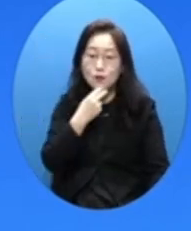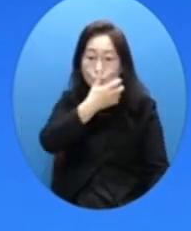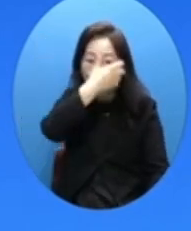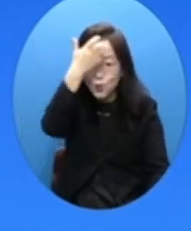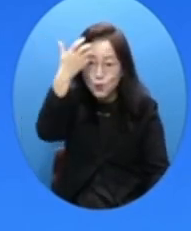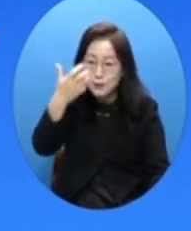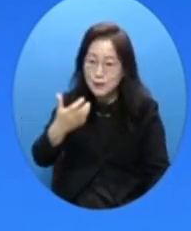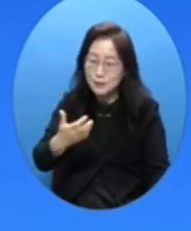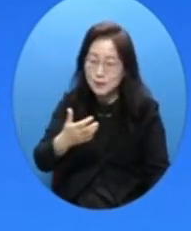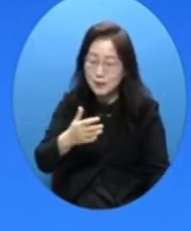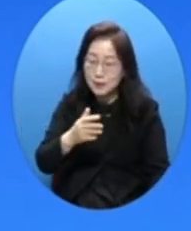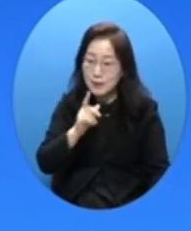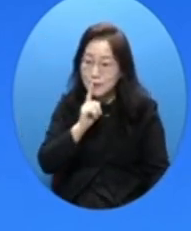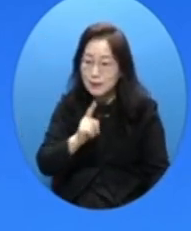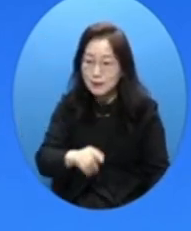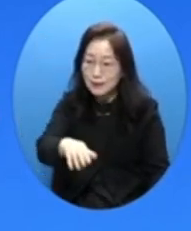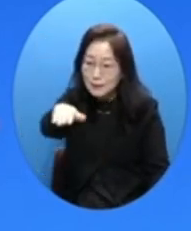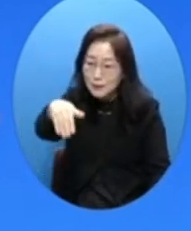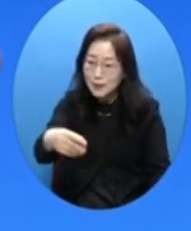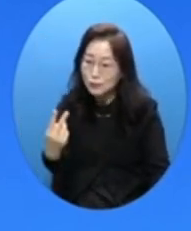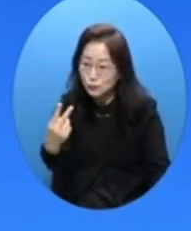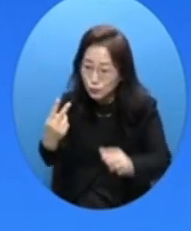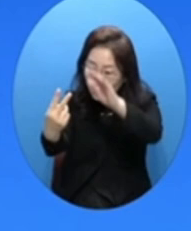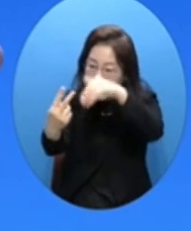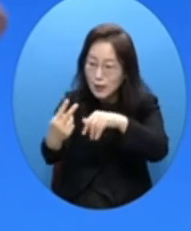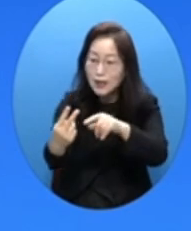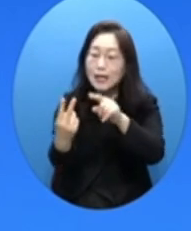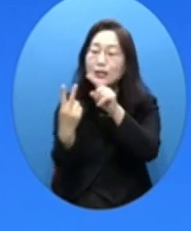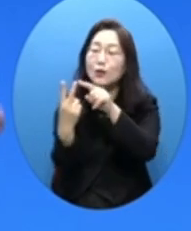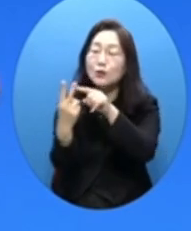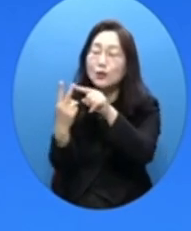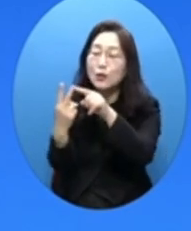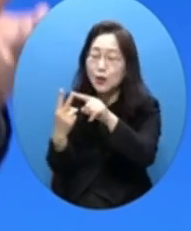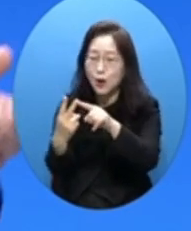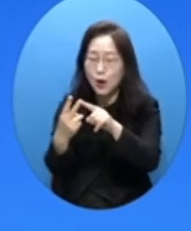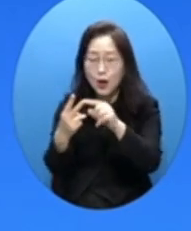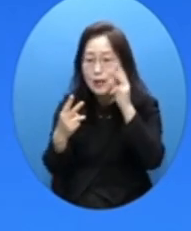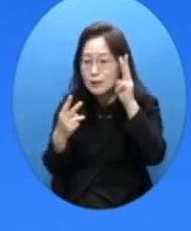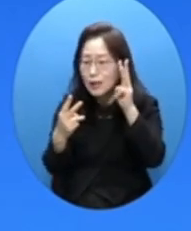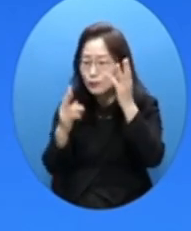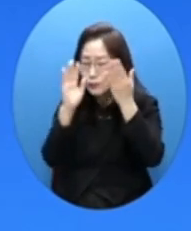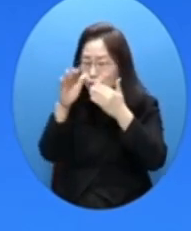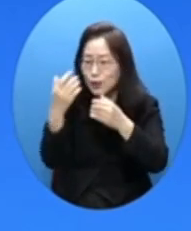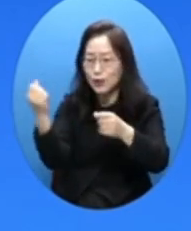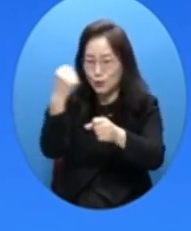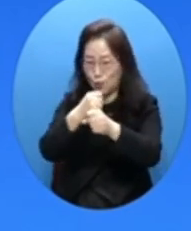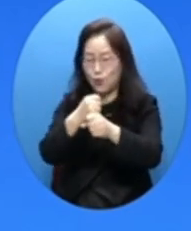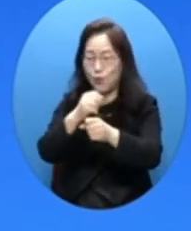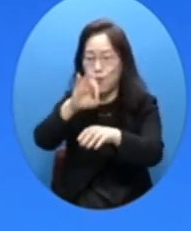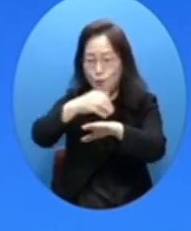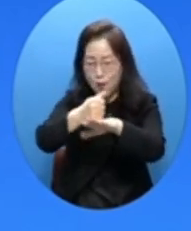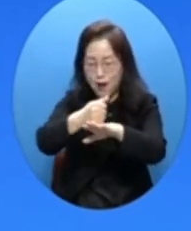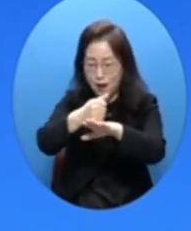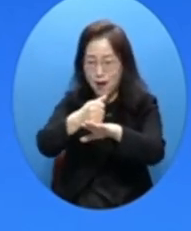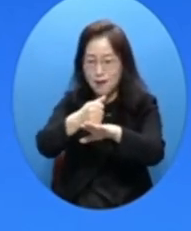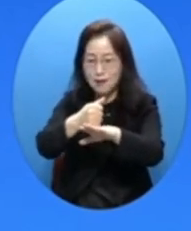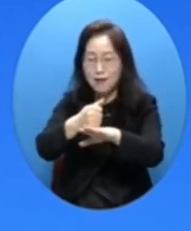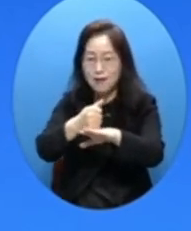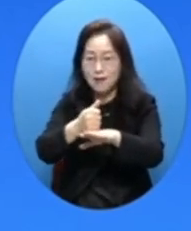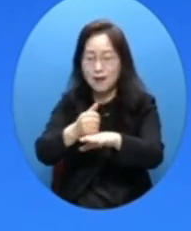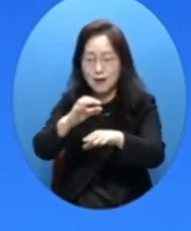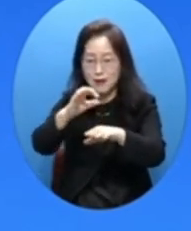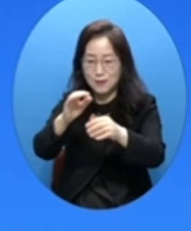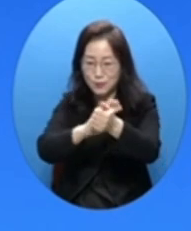주었습니다 당신은 사흘 후에 복직되어서 다시 왕을 모시게 될 것이고 당신은 사흘 후에